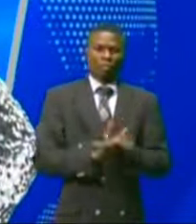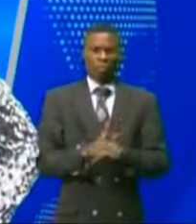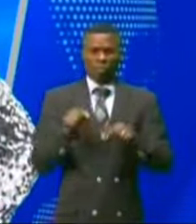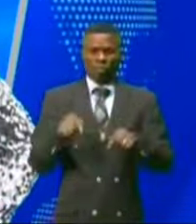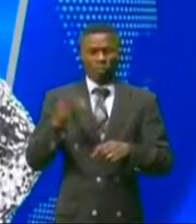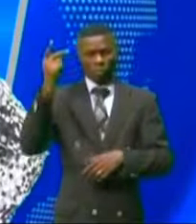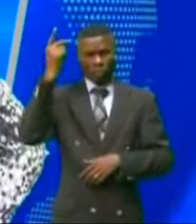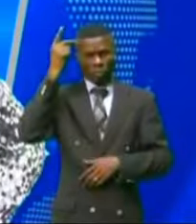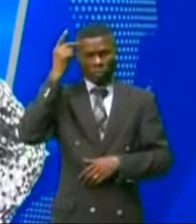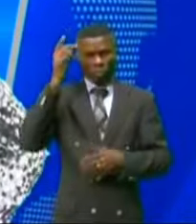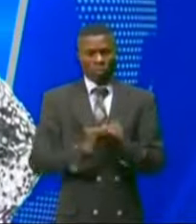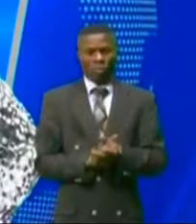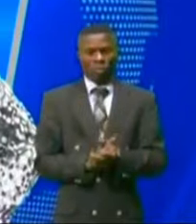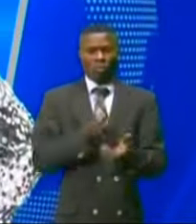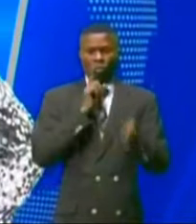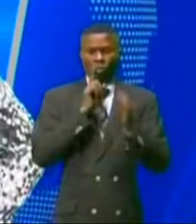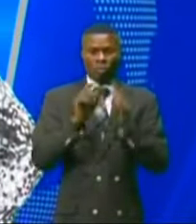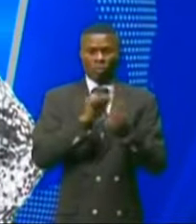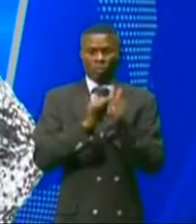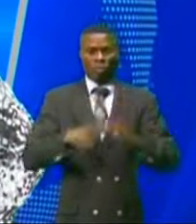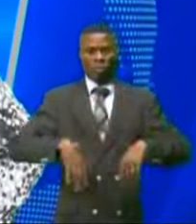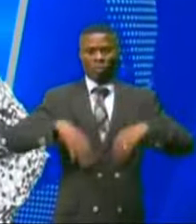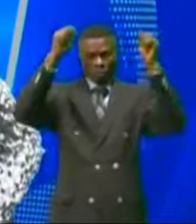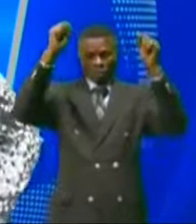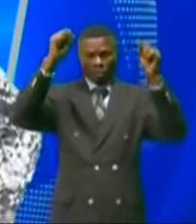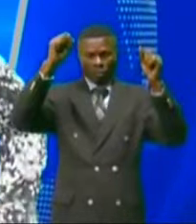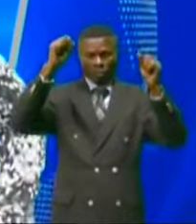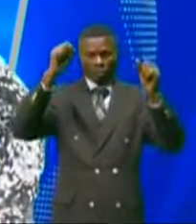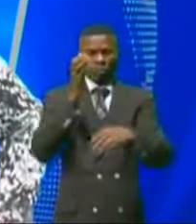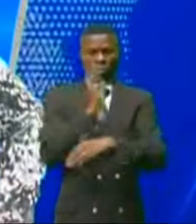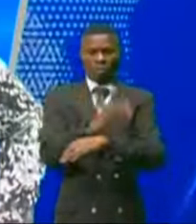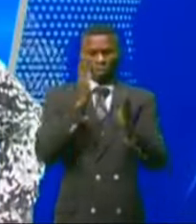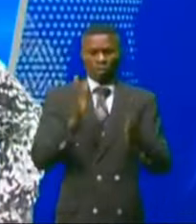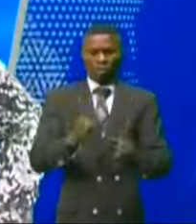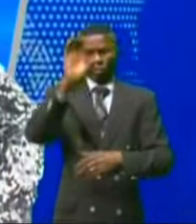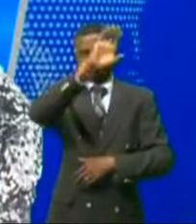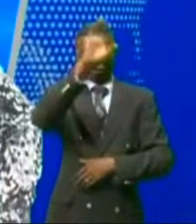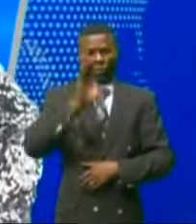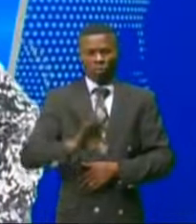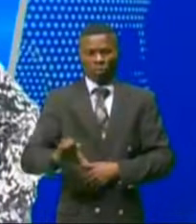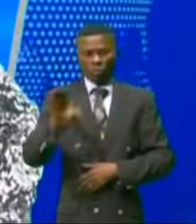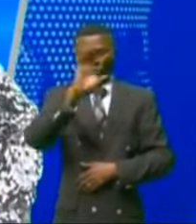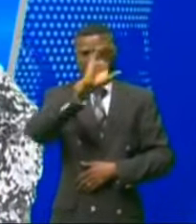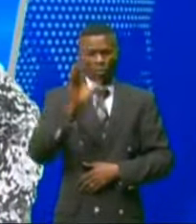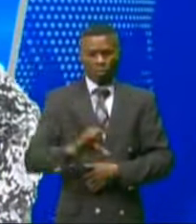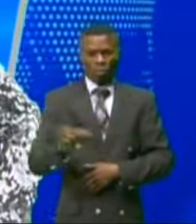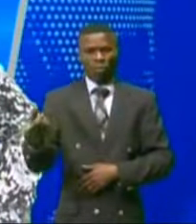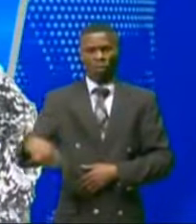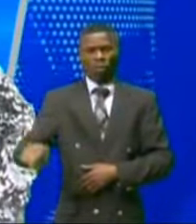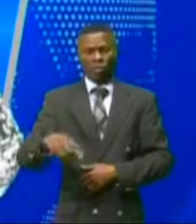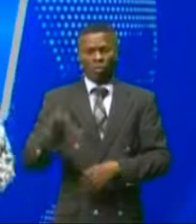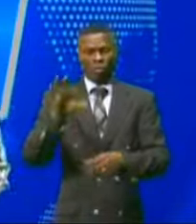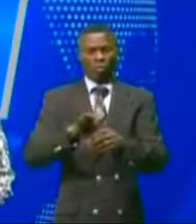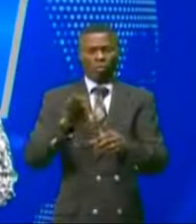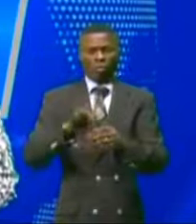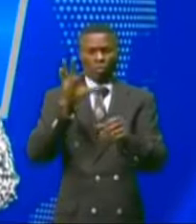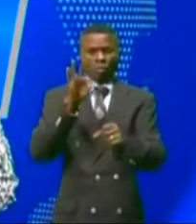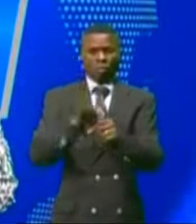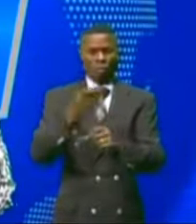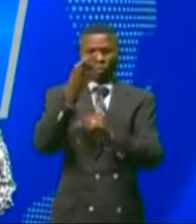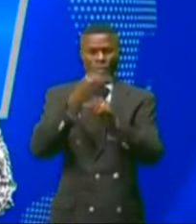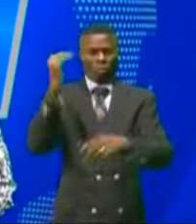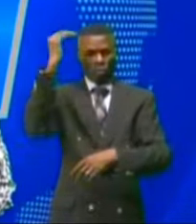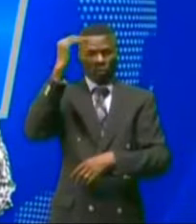Dans la capitale, pour parler cette fois de la validation des mandats des conseillers communaux de la commune de Lemba, élus lors des élections de